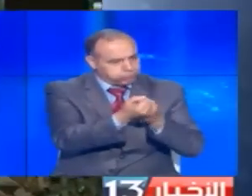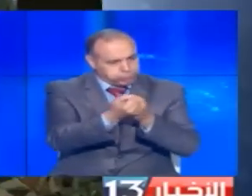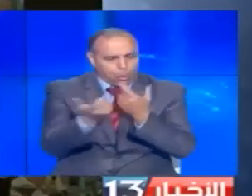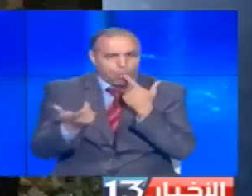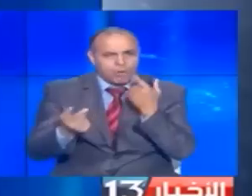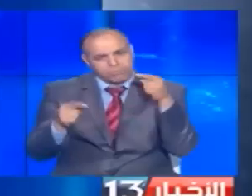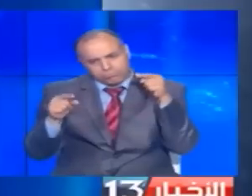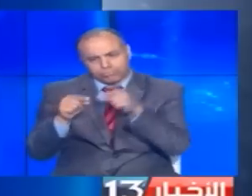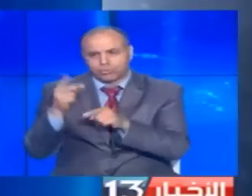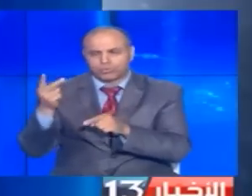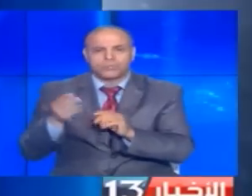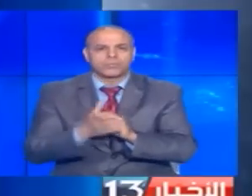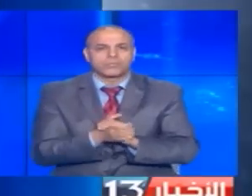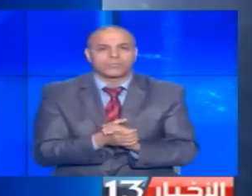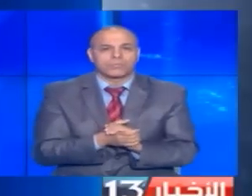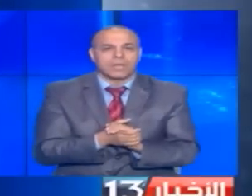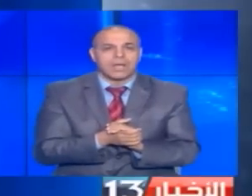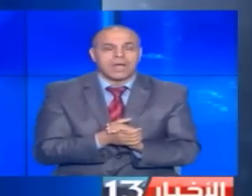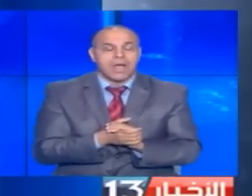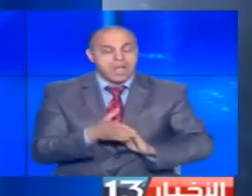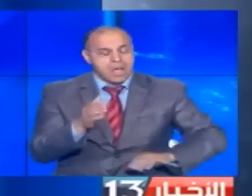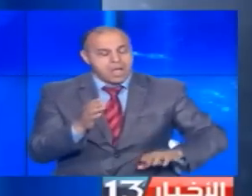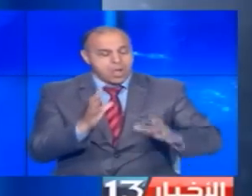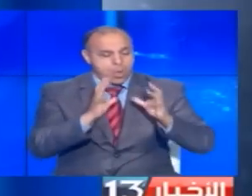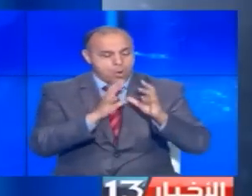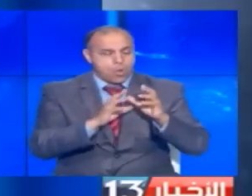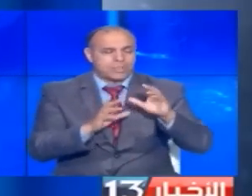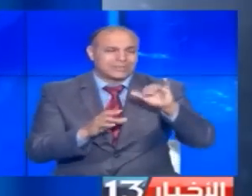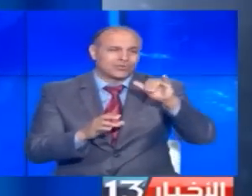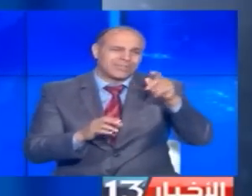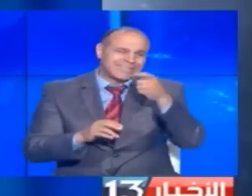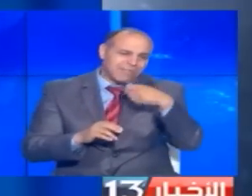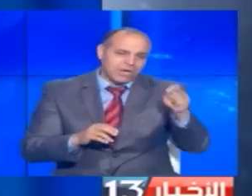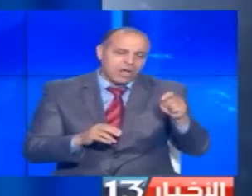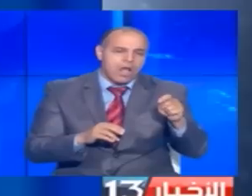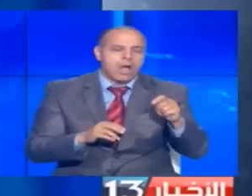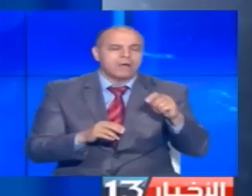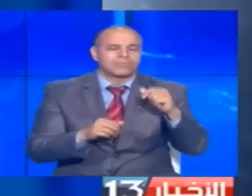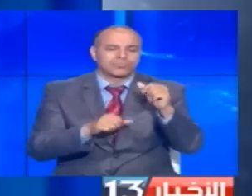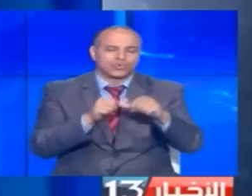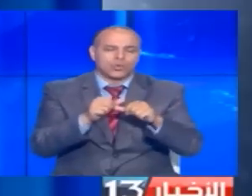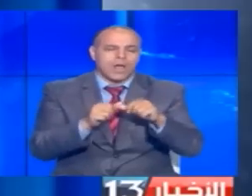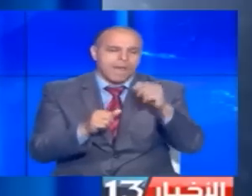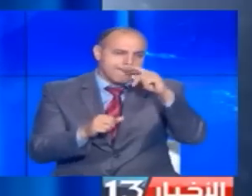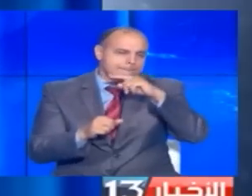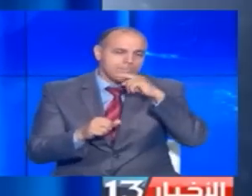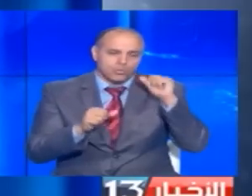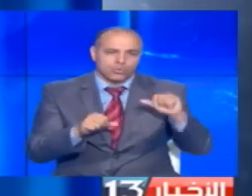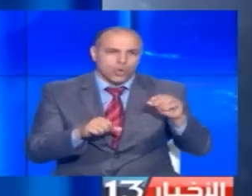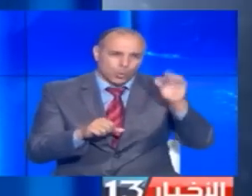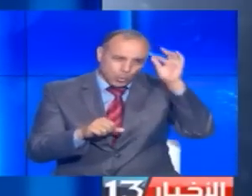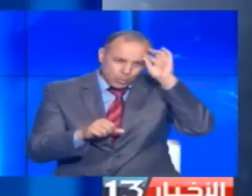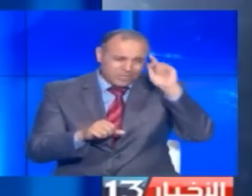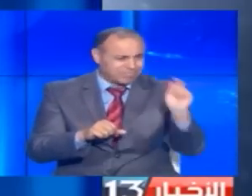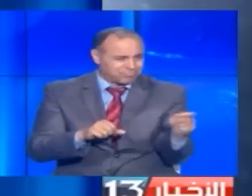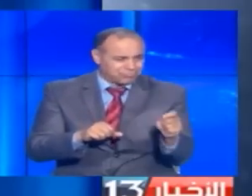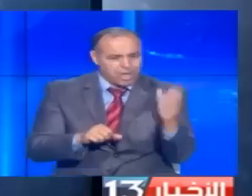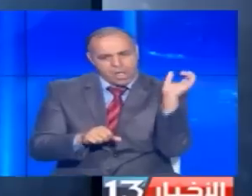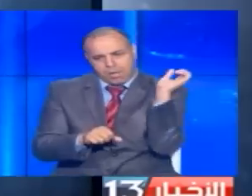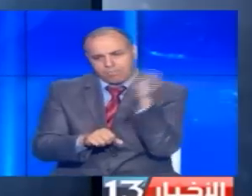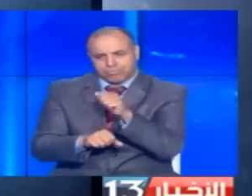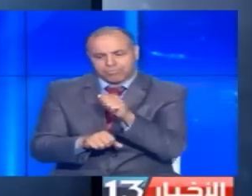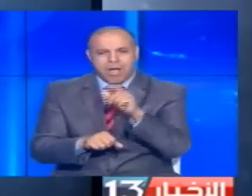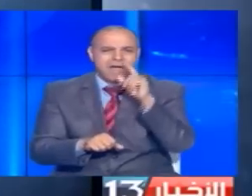وماركيتها. وفي عالم الكرة الصفراء، وضمن دورة موسكو لتنس السيدات، تمكنت التونسية أنس جابر من الفوز